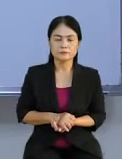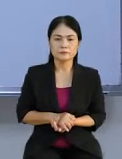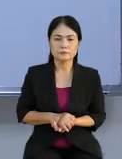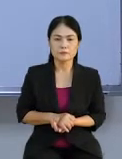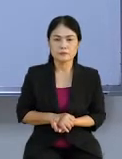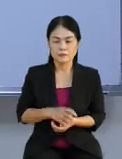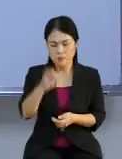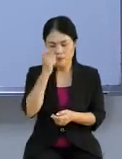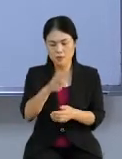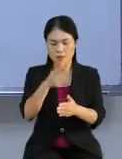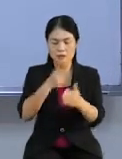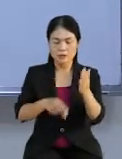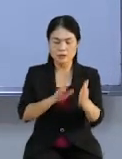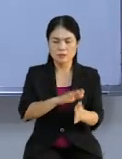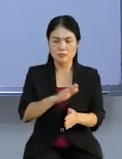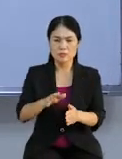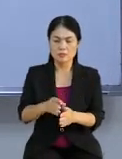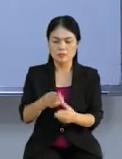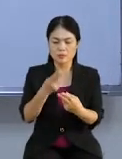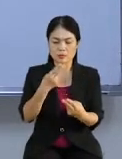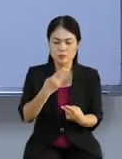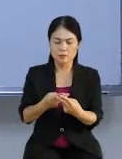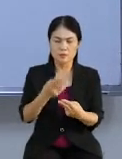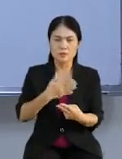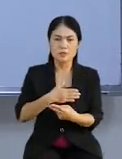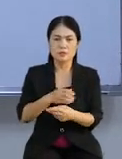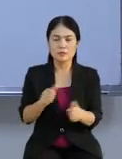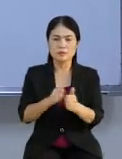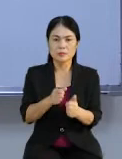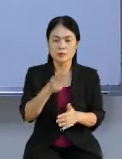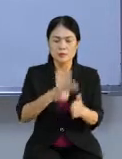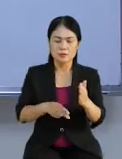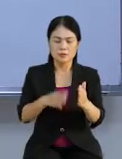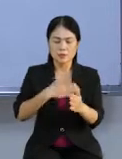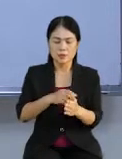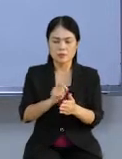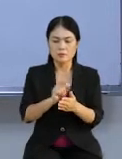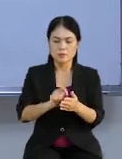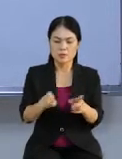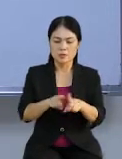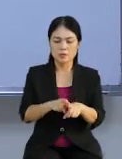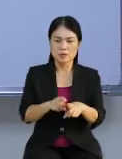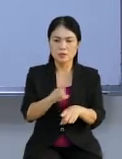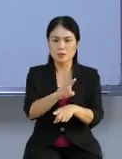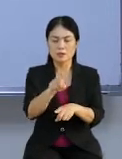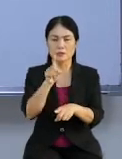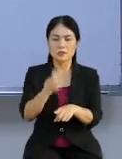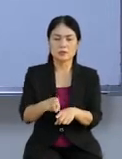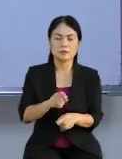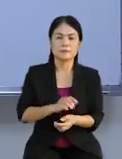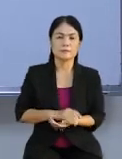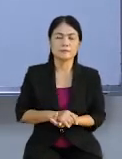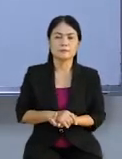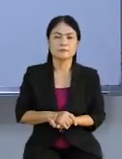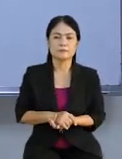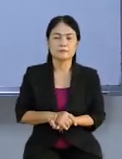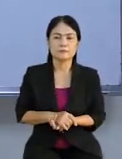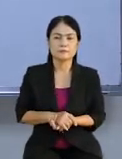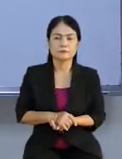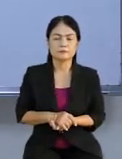sạc kết mớ ta vậy đập ôn đọc nghiệp đoàn trả lời lục rưu chùm mùi ở vậy đi lục rưu rồi xe ní ta bị đôi khỉ đại rịt tì